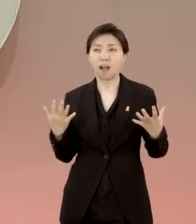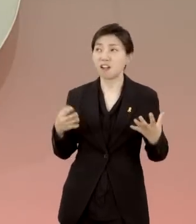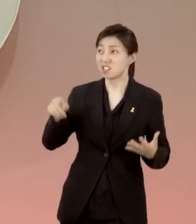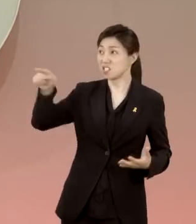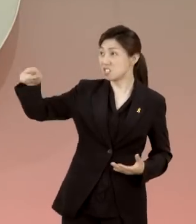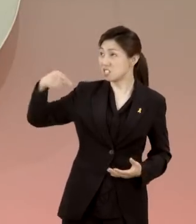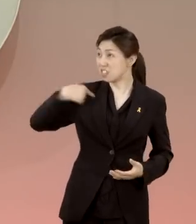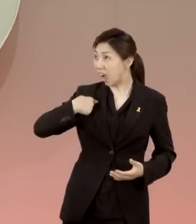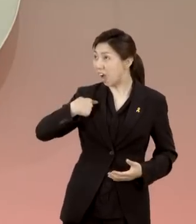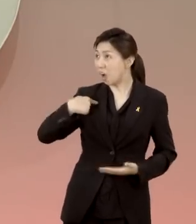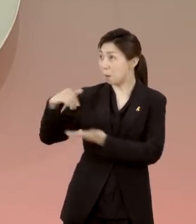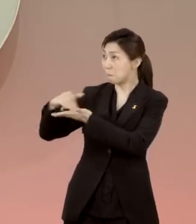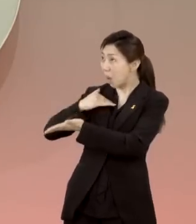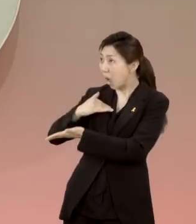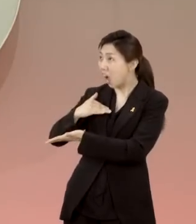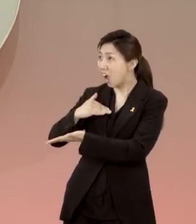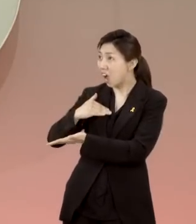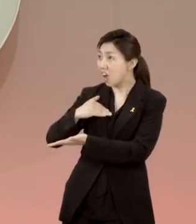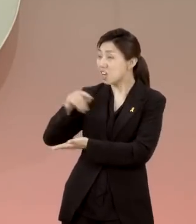터트리면서 너희들이